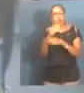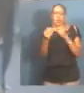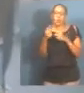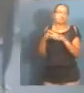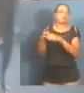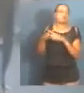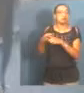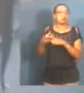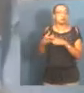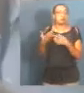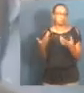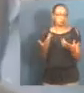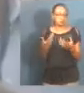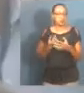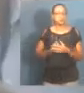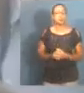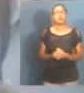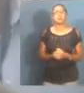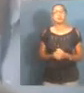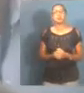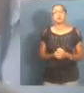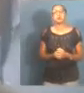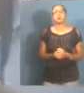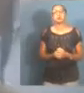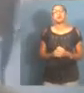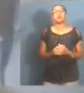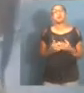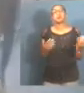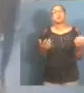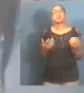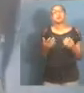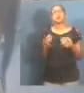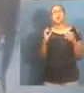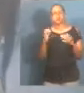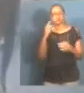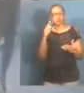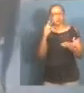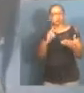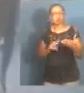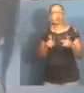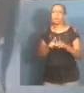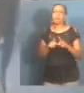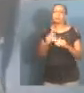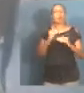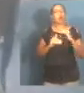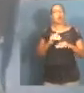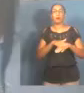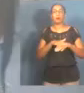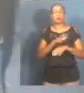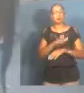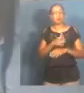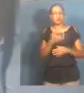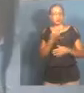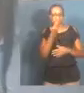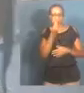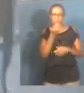comme on dit actuellement. Donc, je veux dire que lorsque nous regardons ça, ça ressemble à tout un programme politique. Je vais illustrer